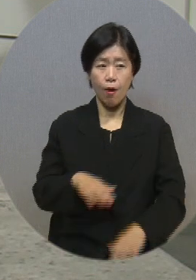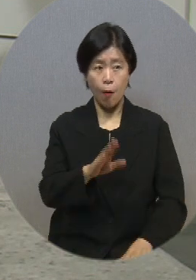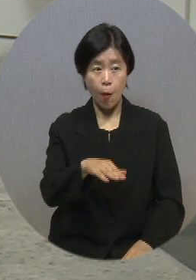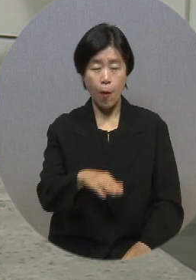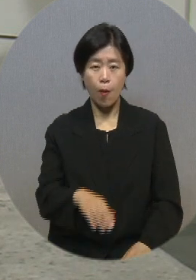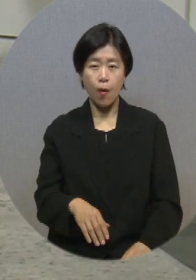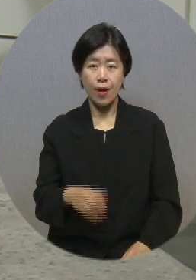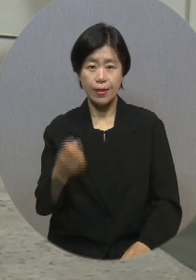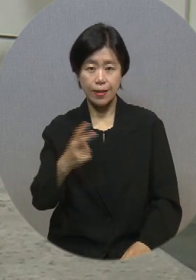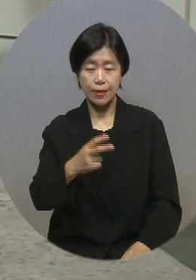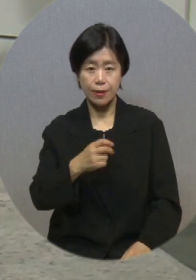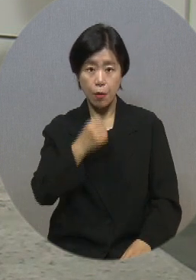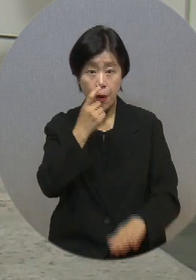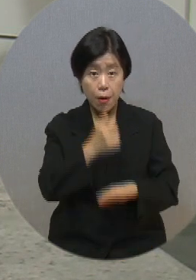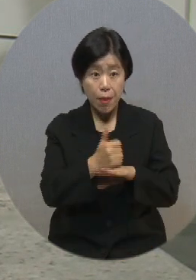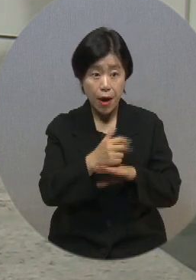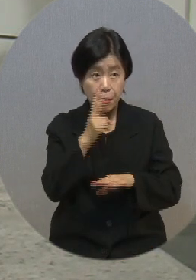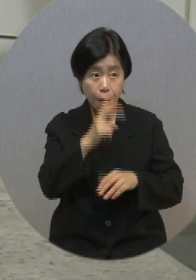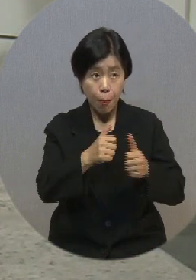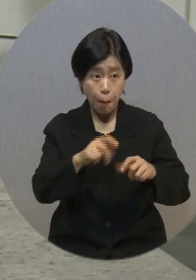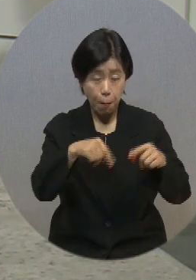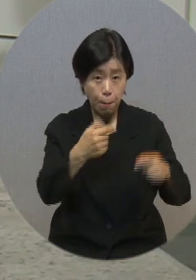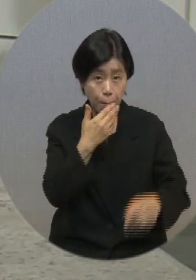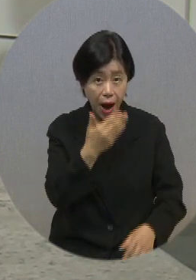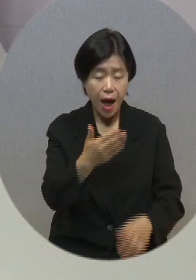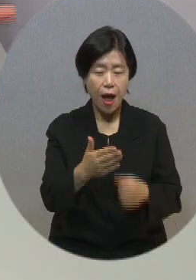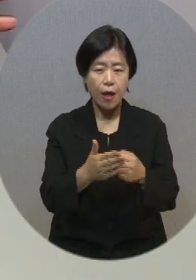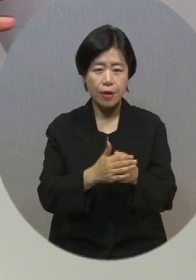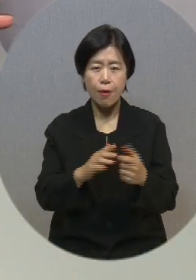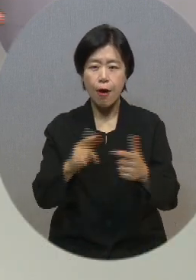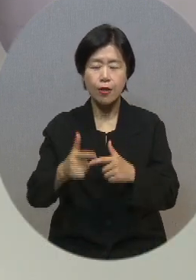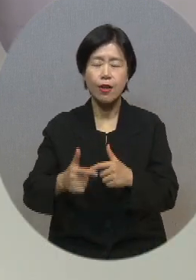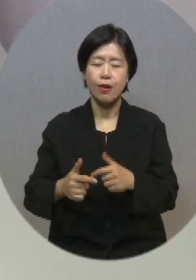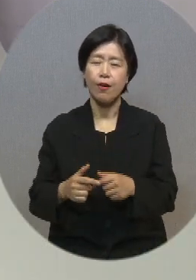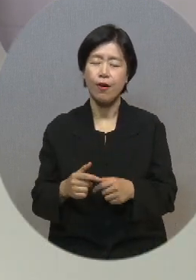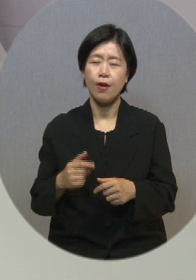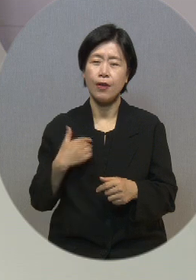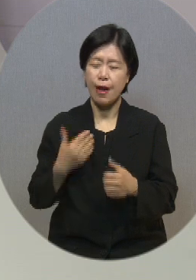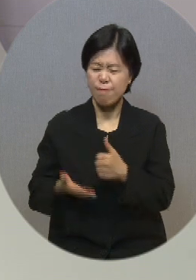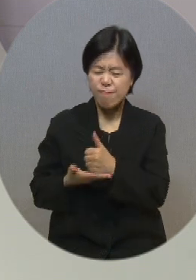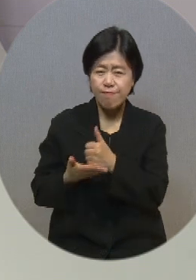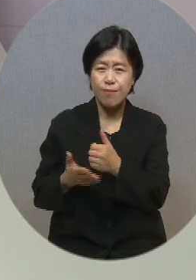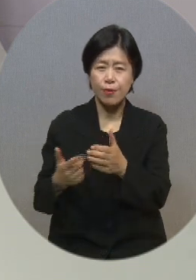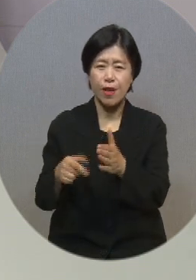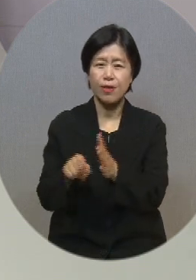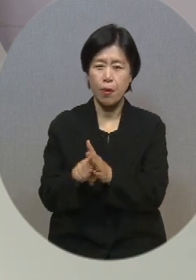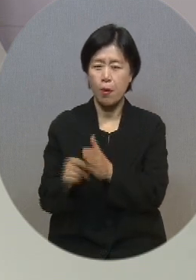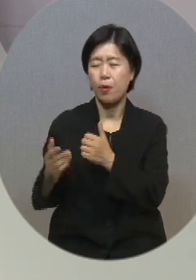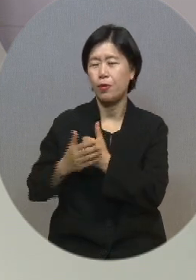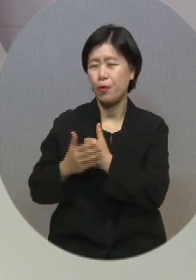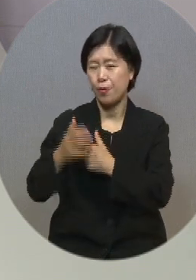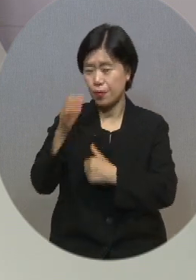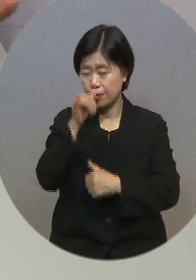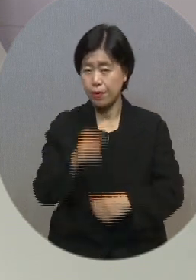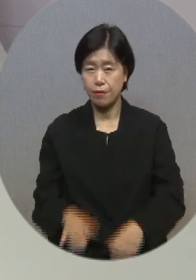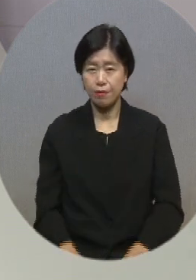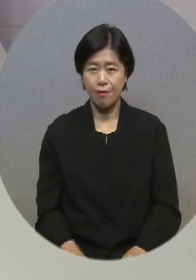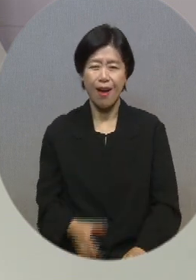하라고 줬어요. 네. 정말 네. 그런 것들이 격려, 네. 응원이 참 값진 건데 너무 고맙고